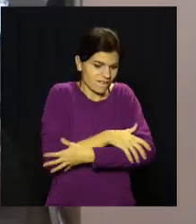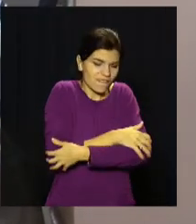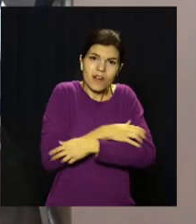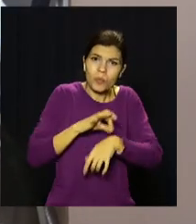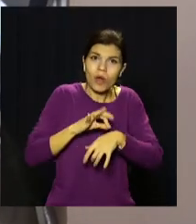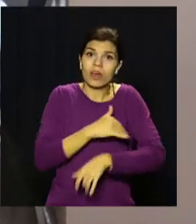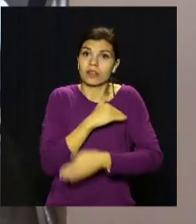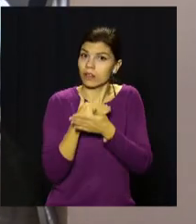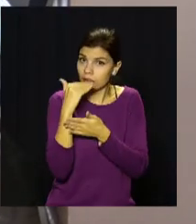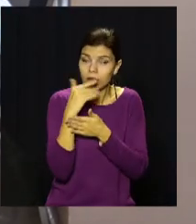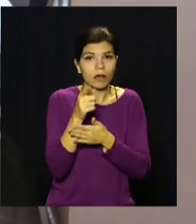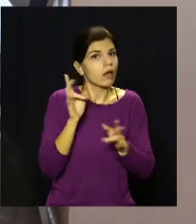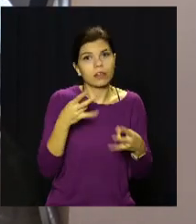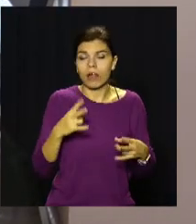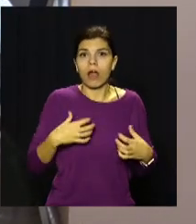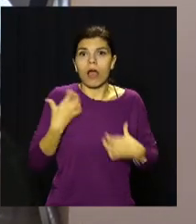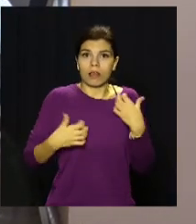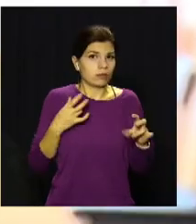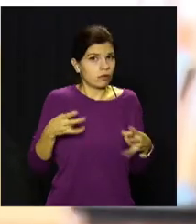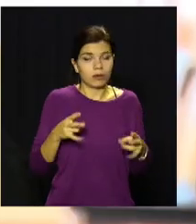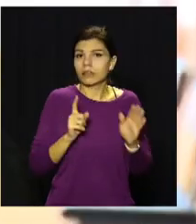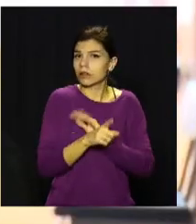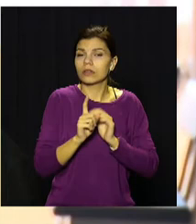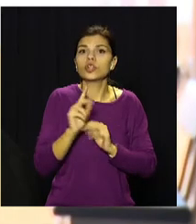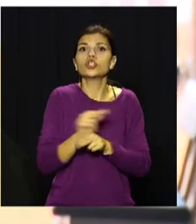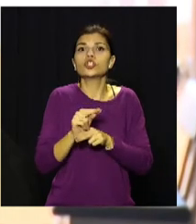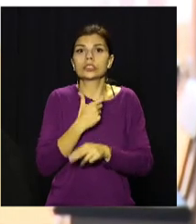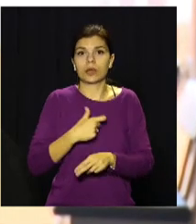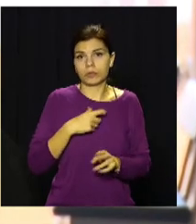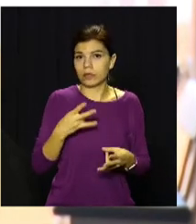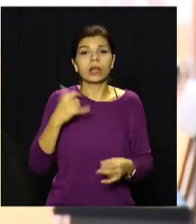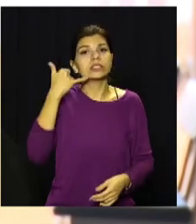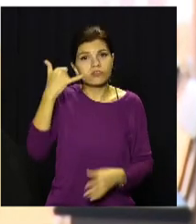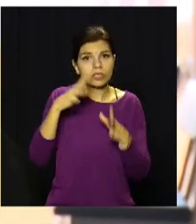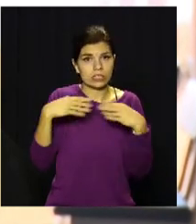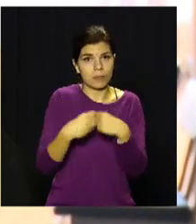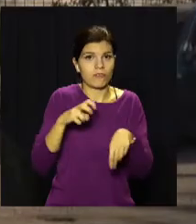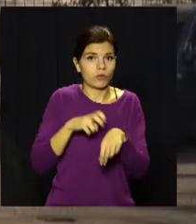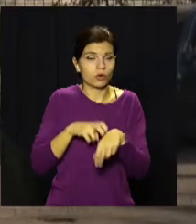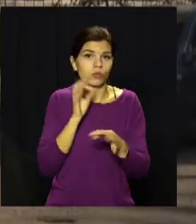та температура, не піддавайтесь паніці і не починайте самолікування, а телефонуйте